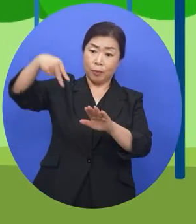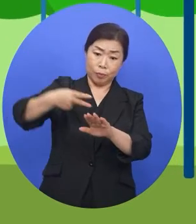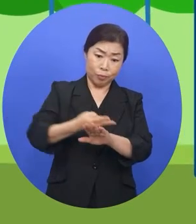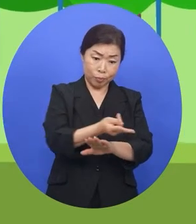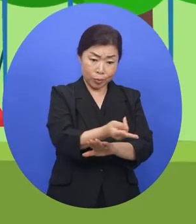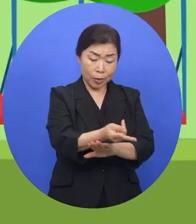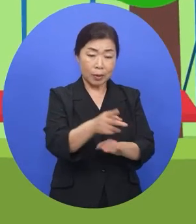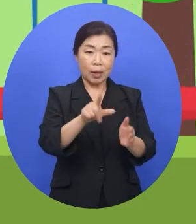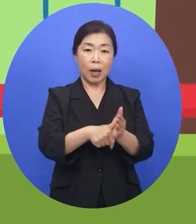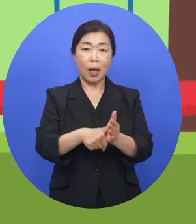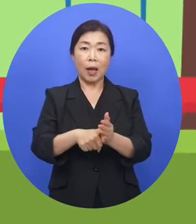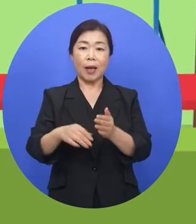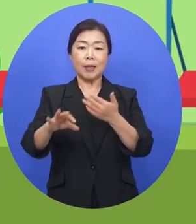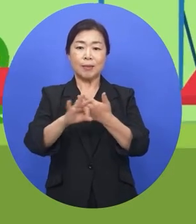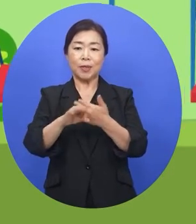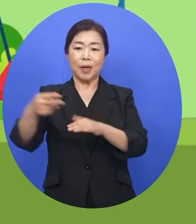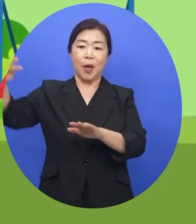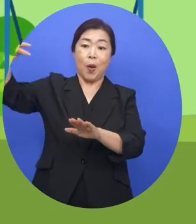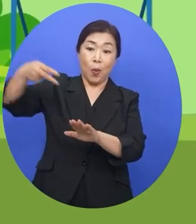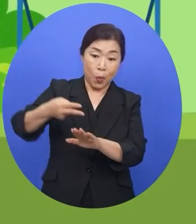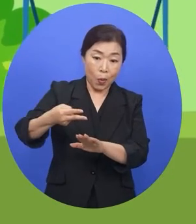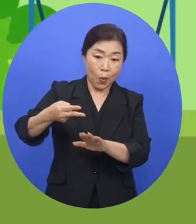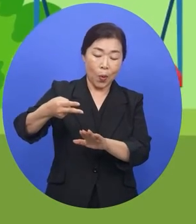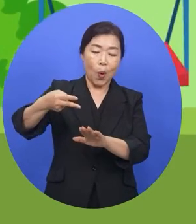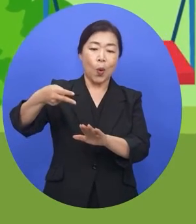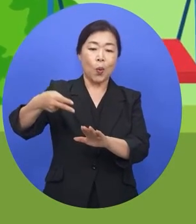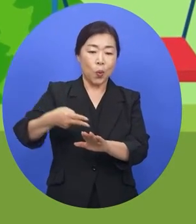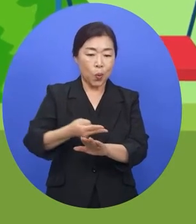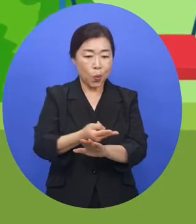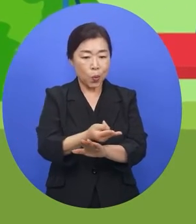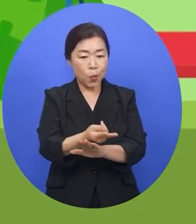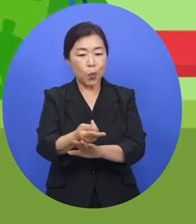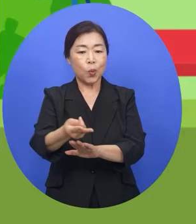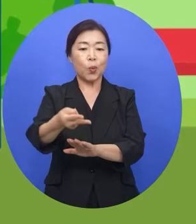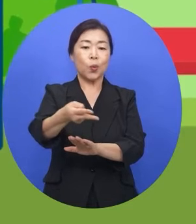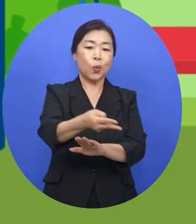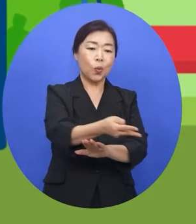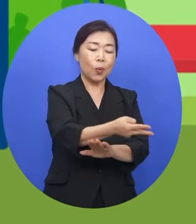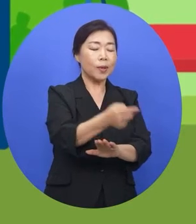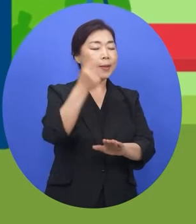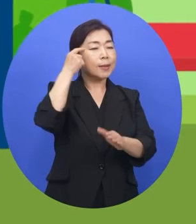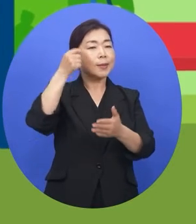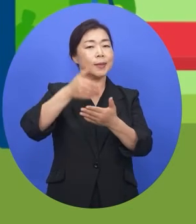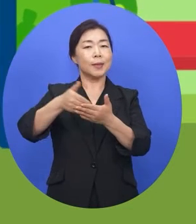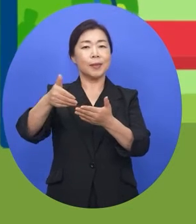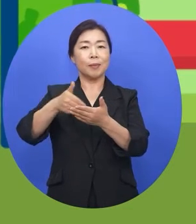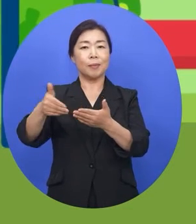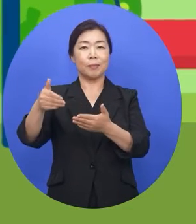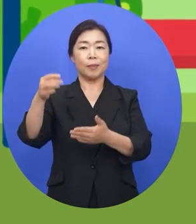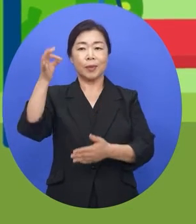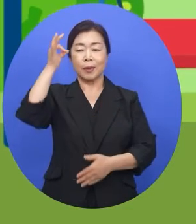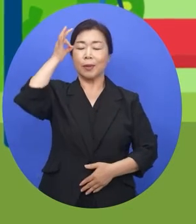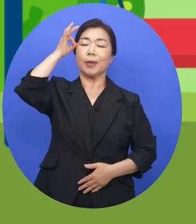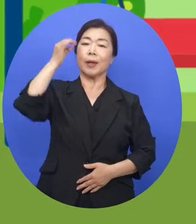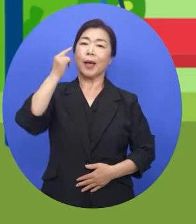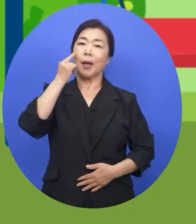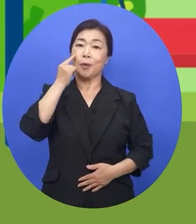미끄럼틀에서 내려오다가 잠시 멈추고 서서히 내려오는 것 같은 이미지를 떠올려봐도